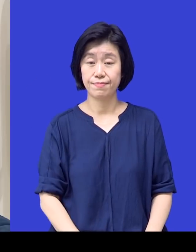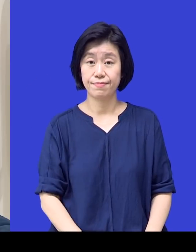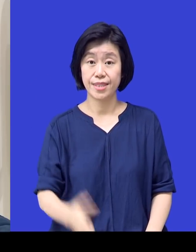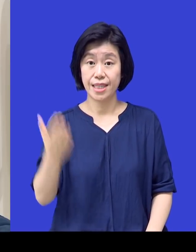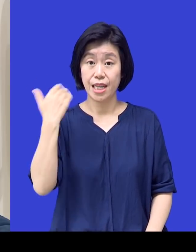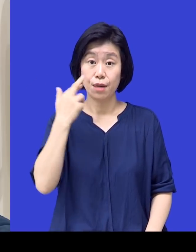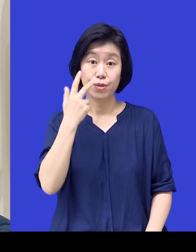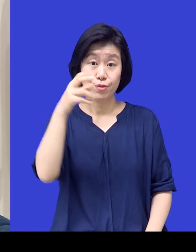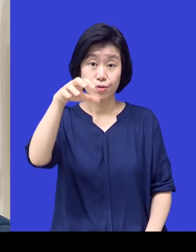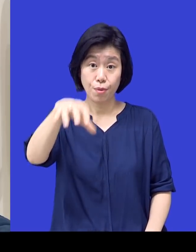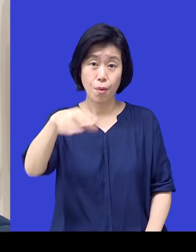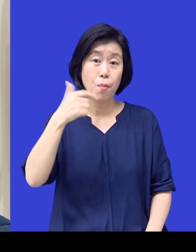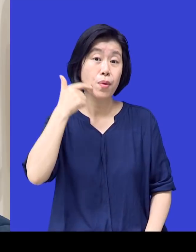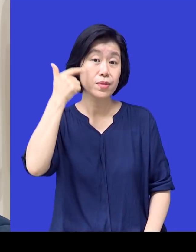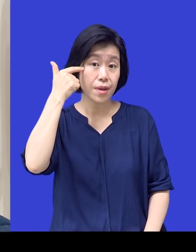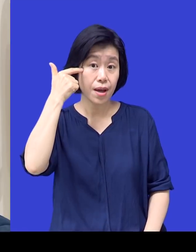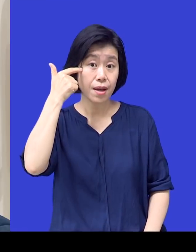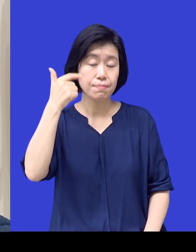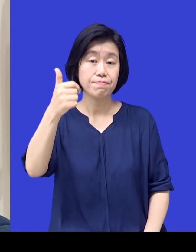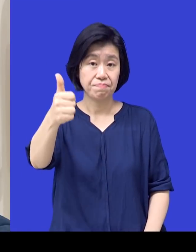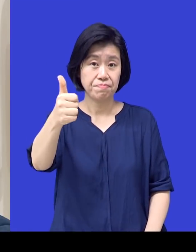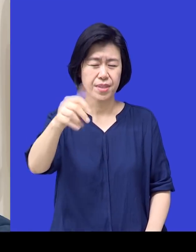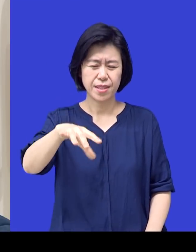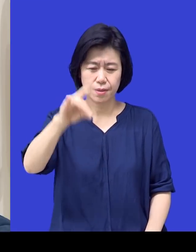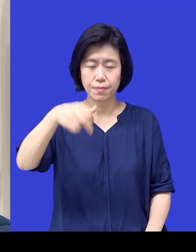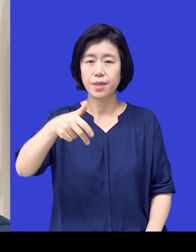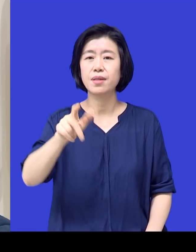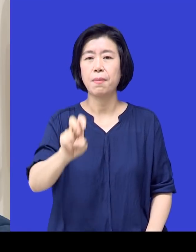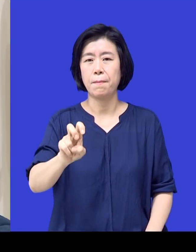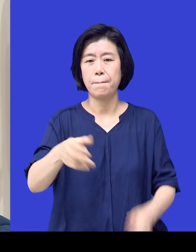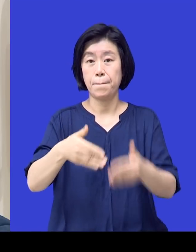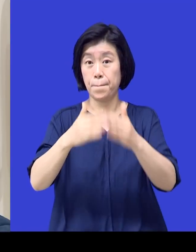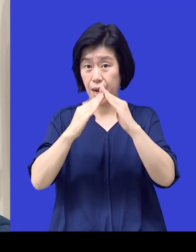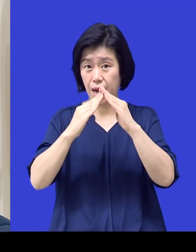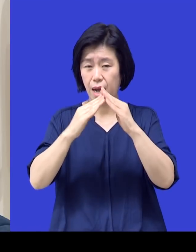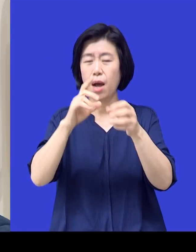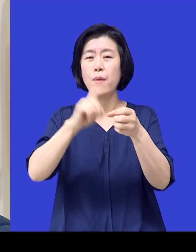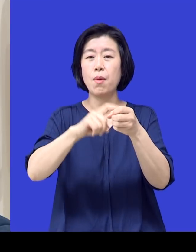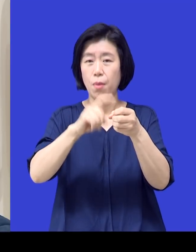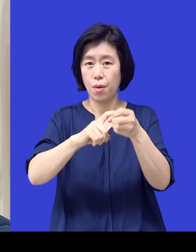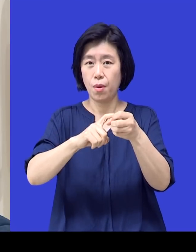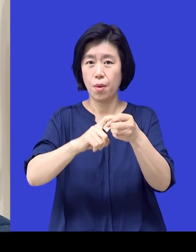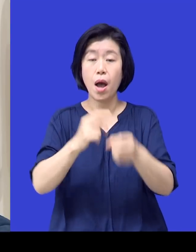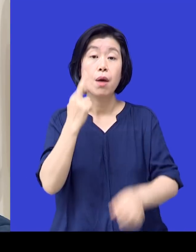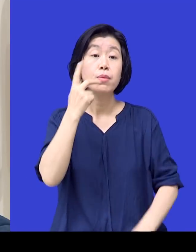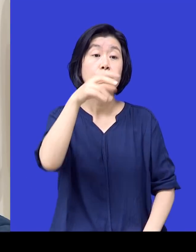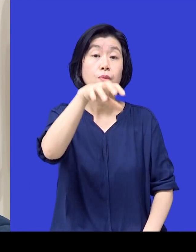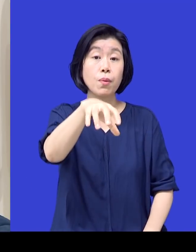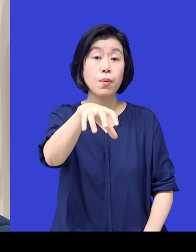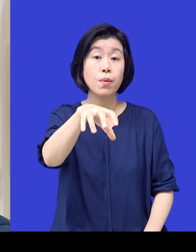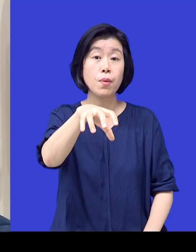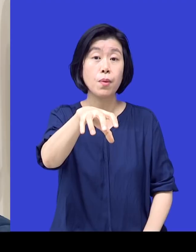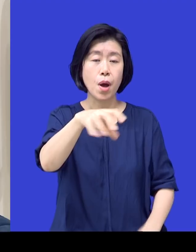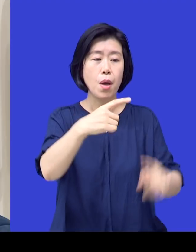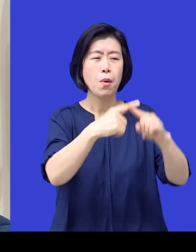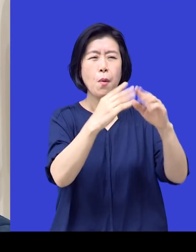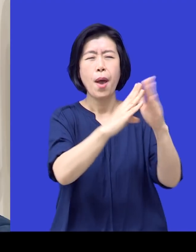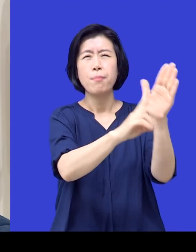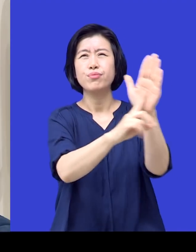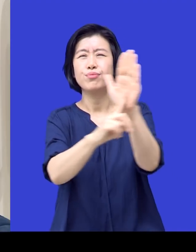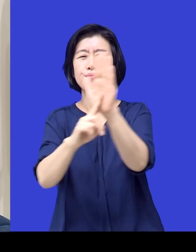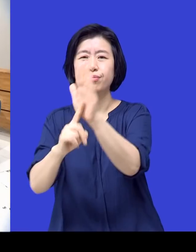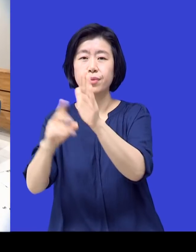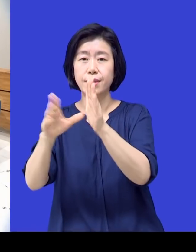네. 이분이 교회를 다니면서 한국 어린이를 살립시다. 네, 네. 전쟁 고아를 보신 적이 있습니까? 라고 외칠 때마다